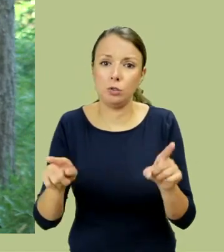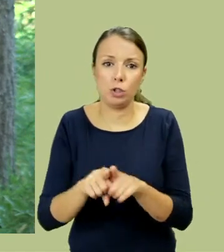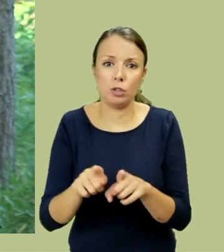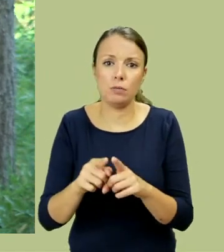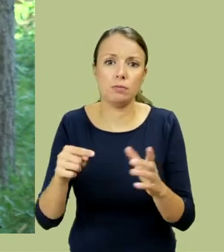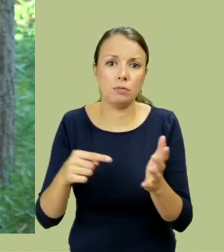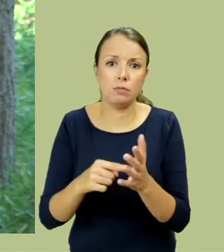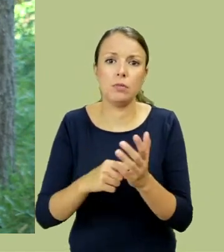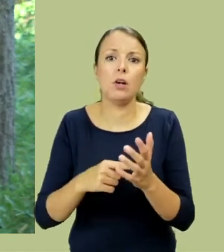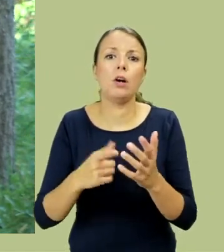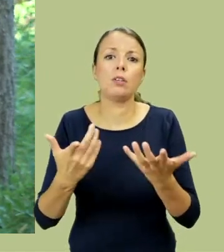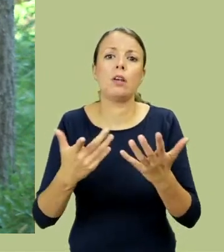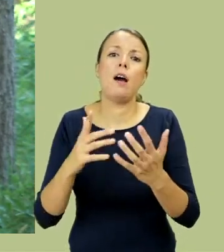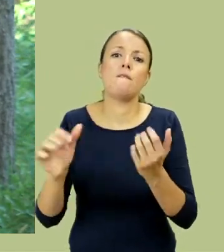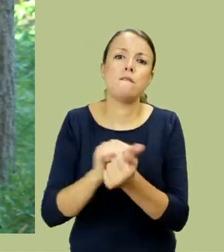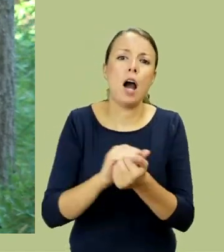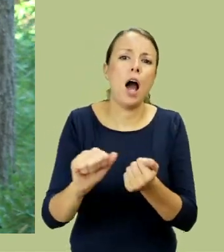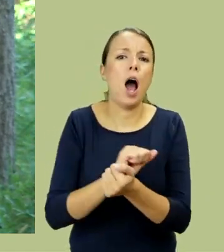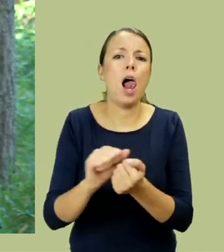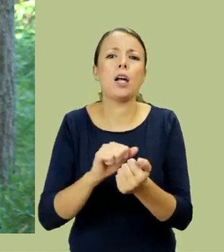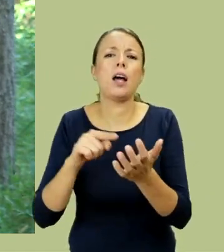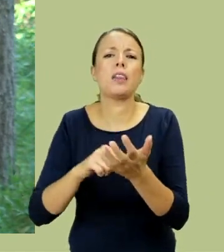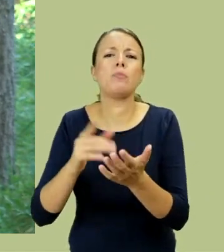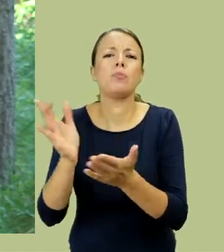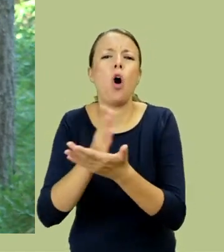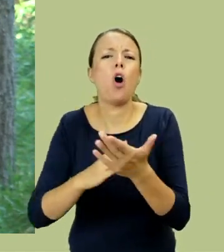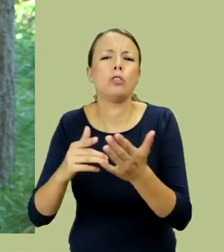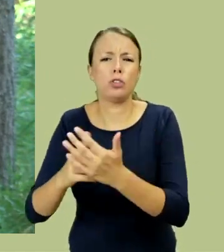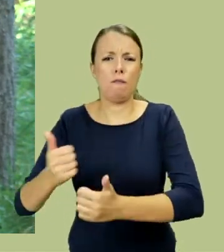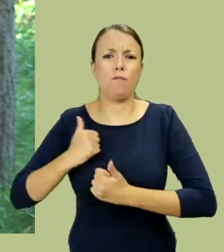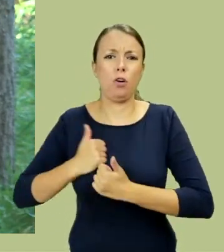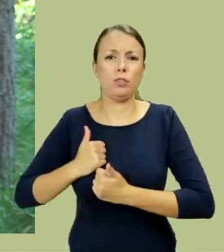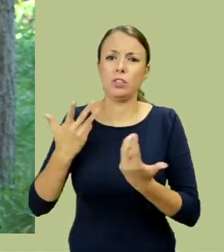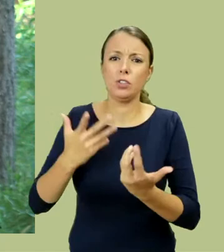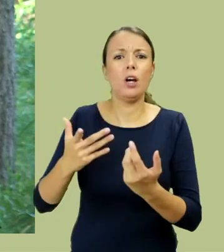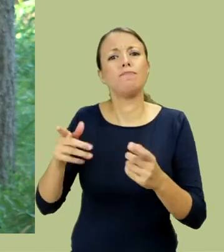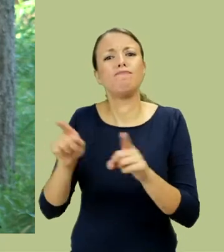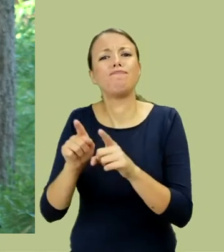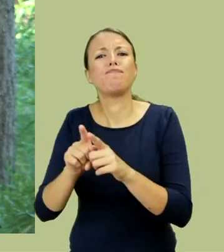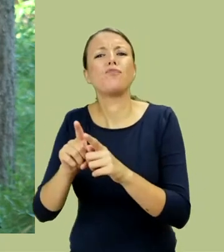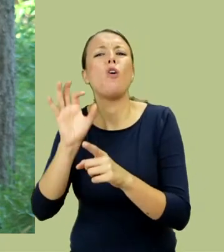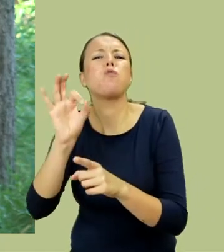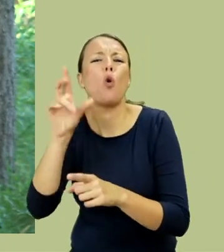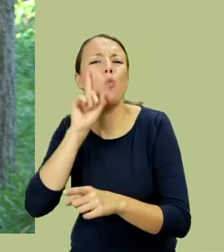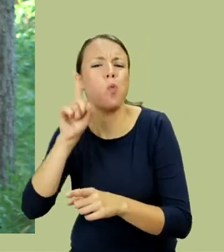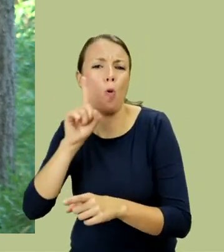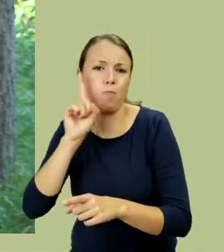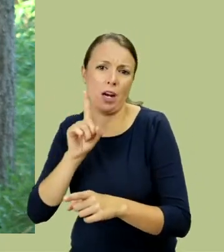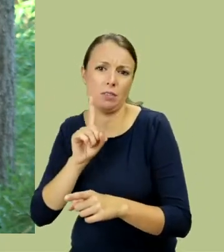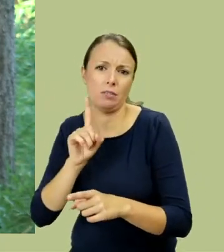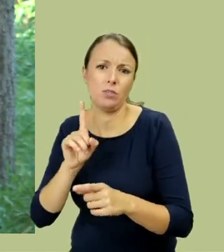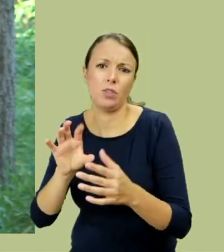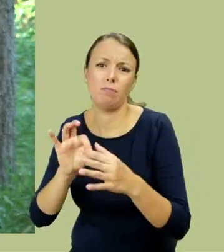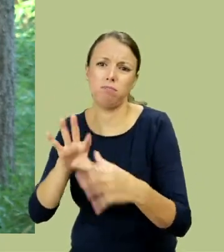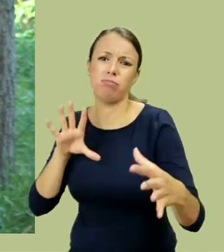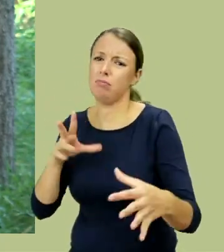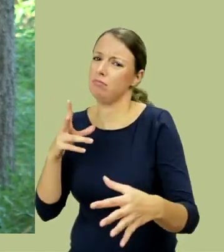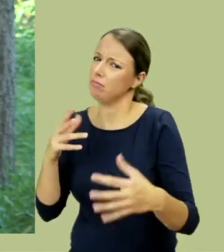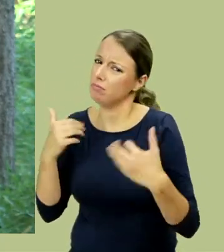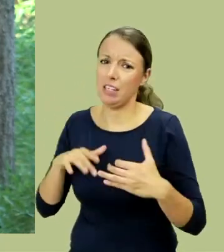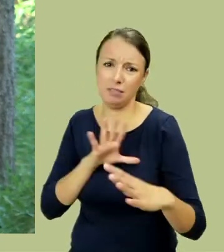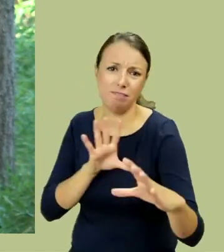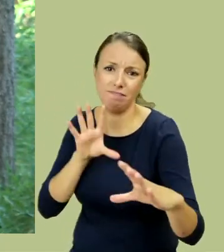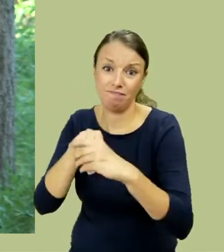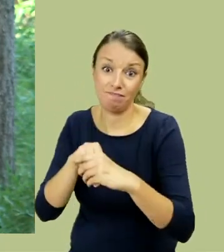za swoim ukochanym, nie chciała się z nim rozstawać. I spisała pamiętniki, które czytałam, a w tych pamiętnikach